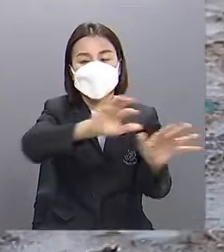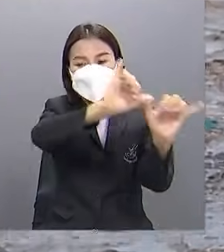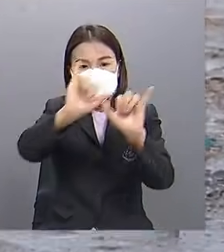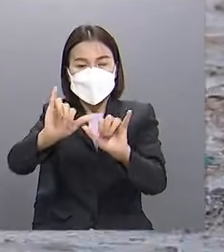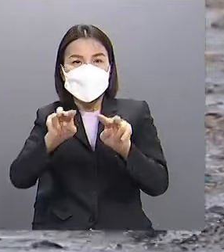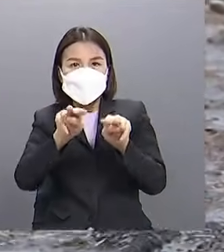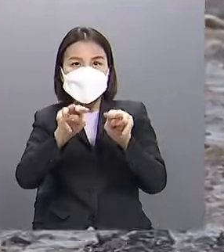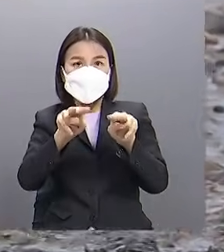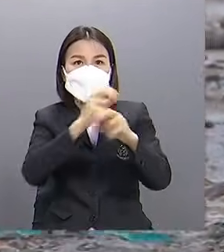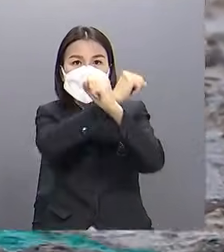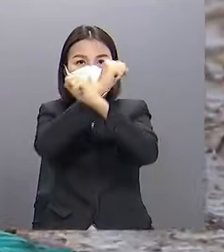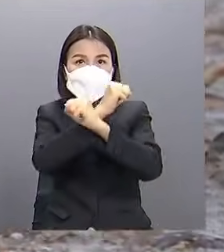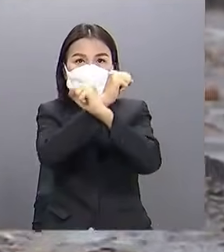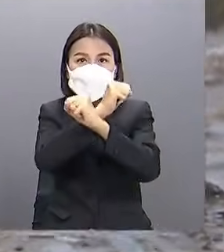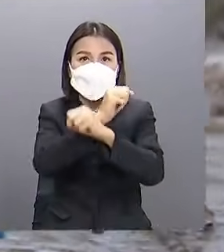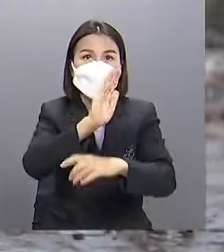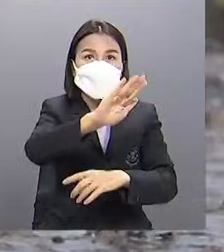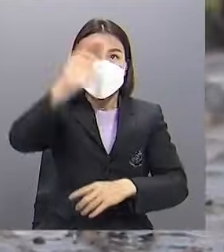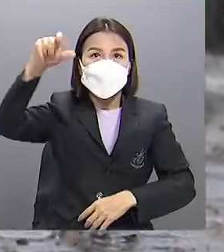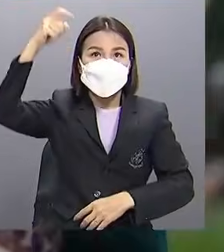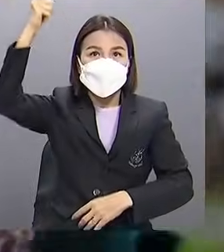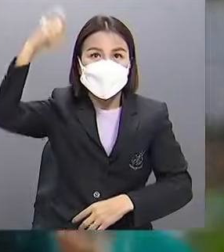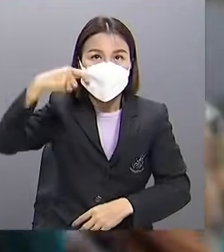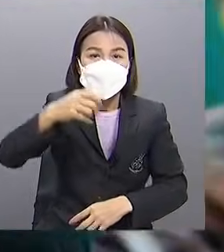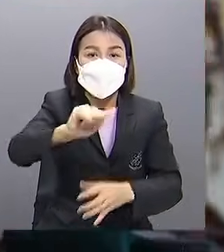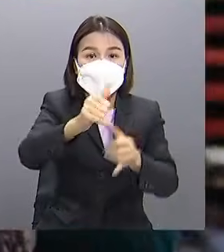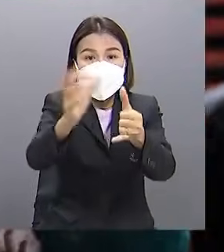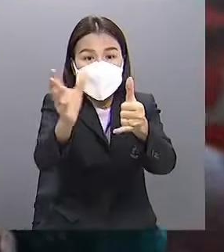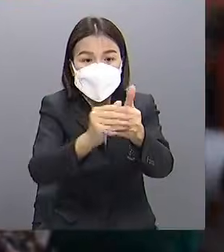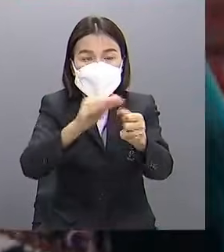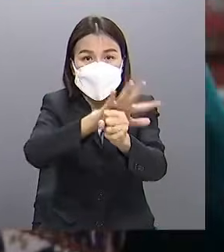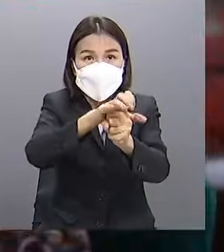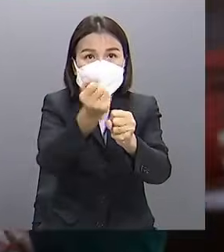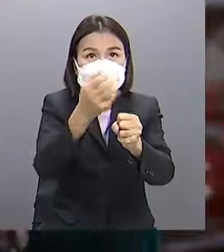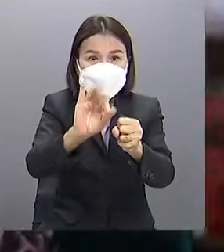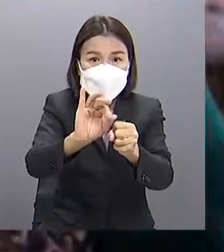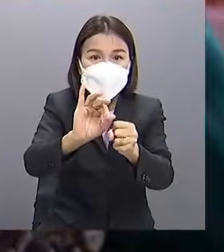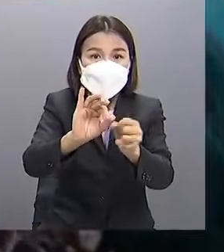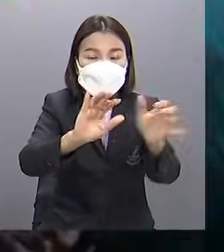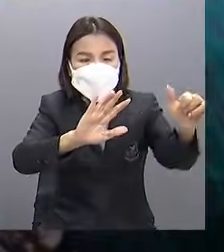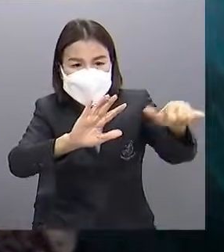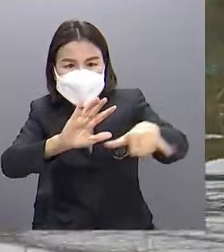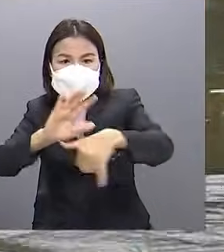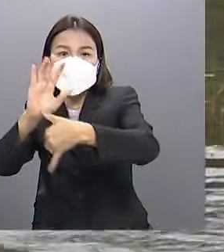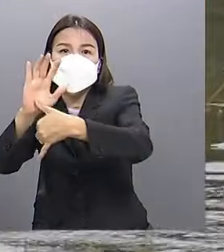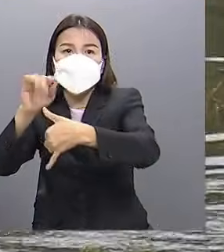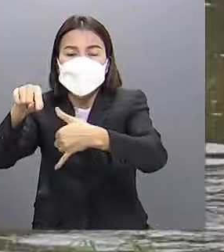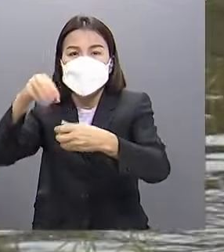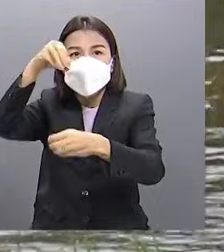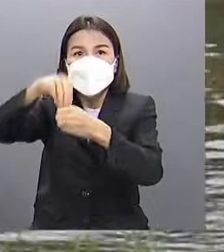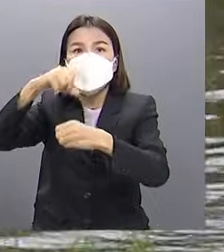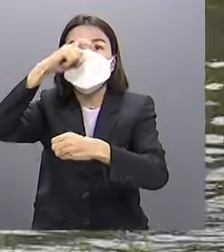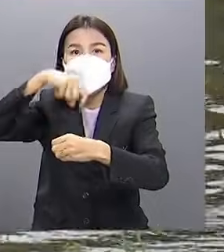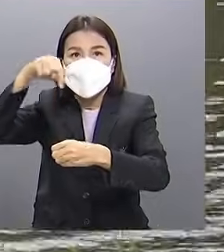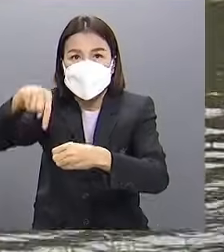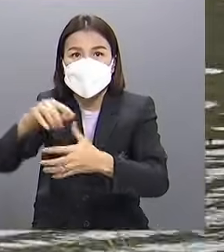กันคนต่างด้าวที่อาจจะติดเชื้อโควิด-19หนีข้ามฝั่งขึ้นมาอย่างเขตอำเภอแม่สอดจากเหตุการณ์